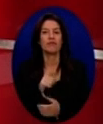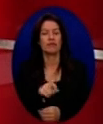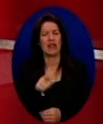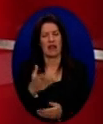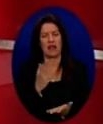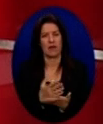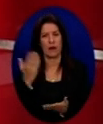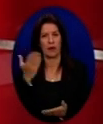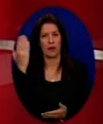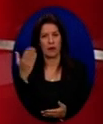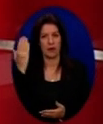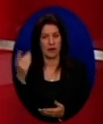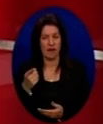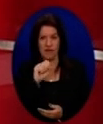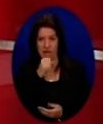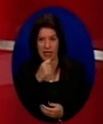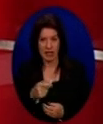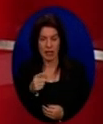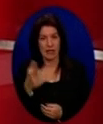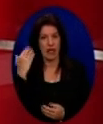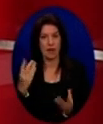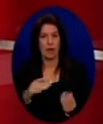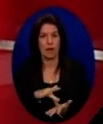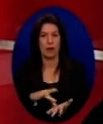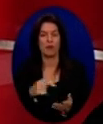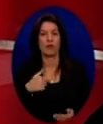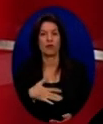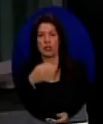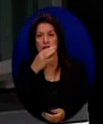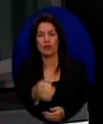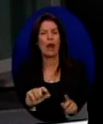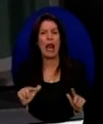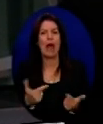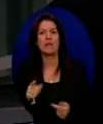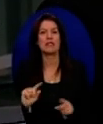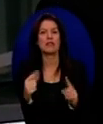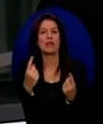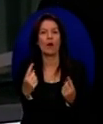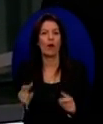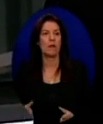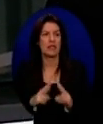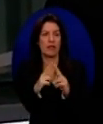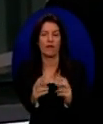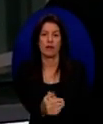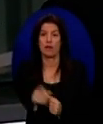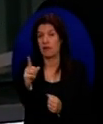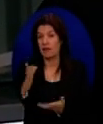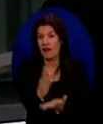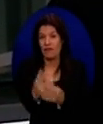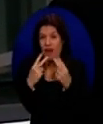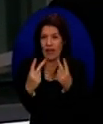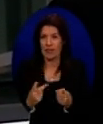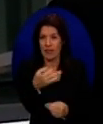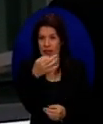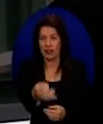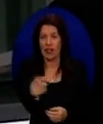בהרבה מקומות, יש אפשר בכלל לענות על השאלה למה זה קורה בצרפת? כן, ענית על השאלה, אני חושב, בהתחלה, כשאמרת, אם זה בא